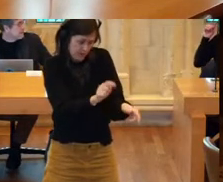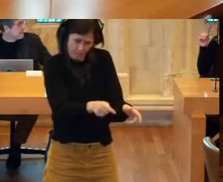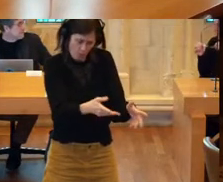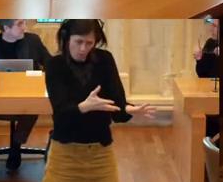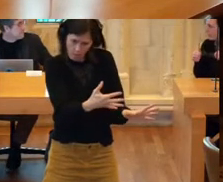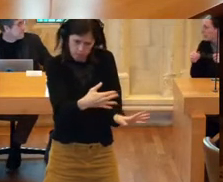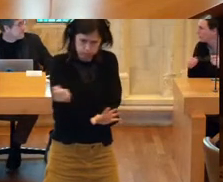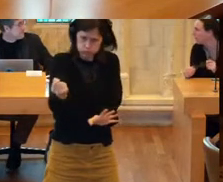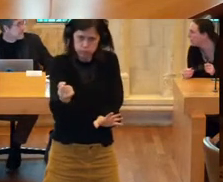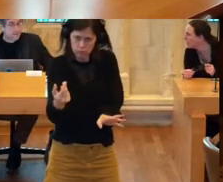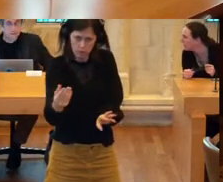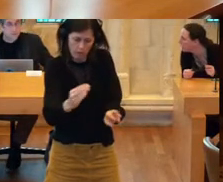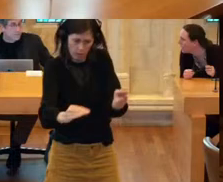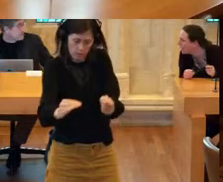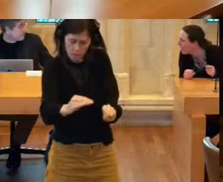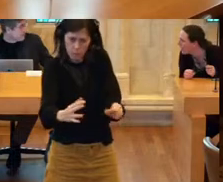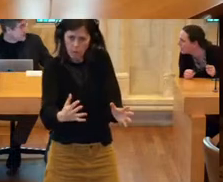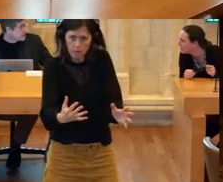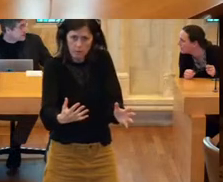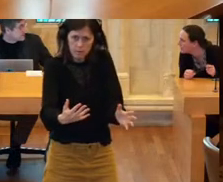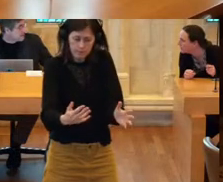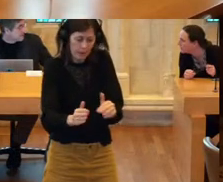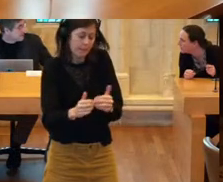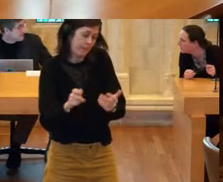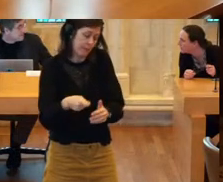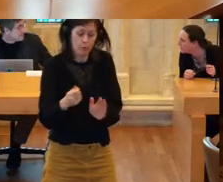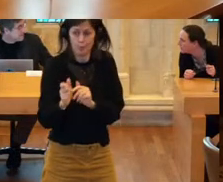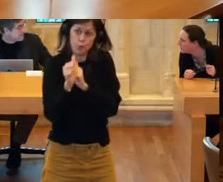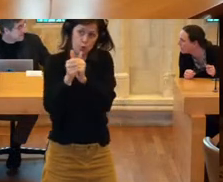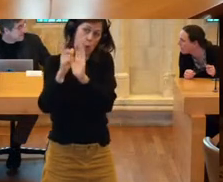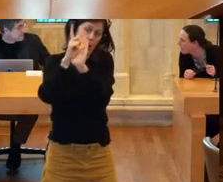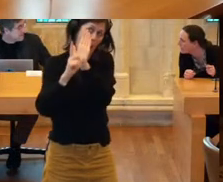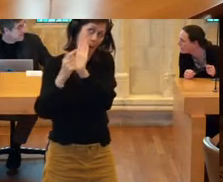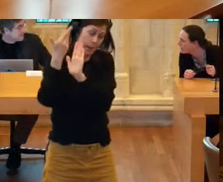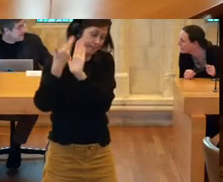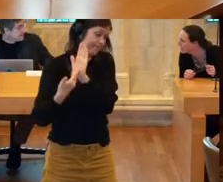charge correspondant effectivement en fonction des lois qui sont les nôtres.